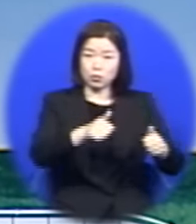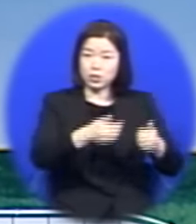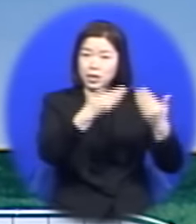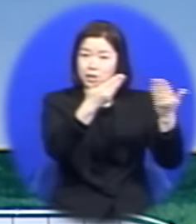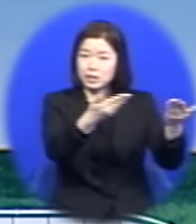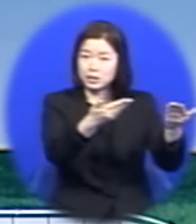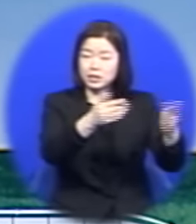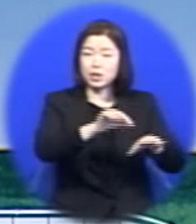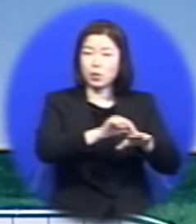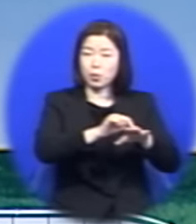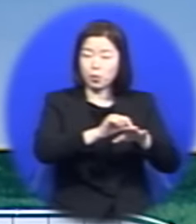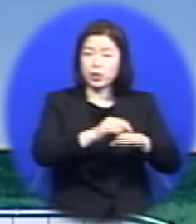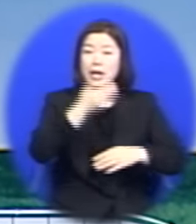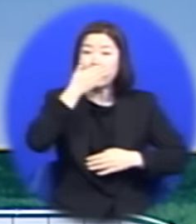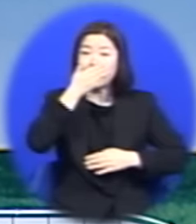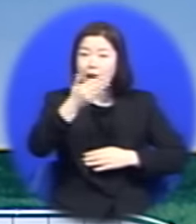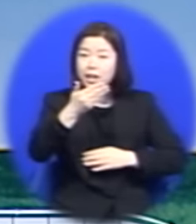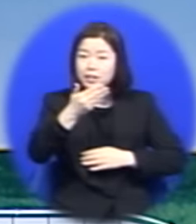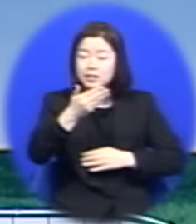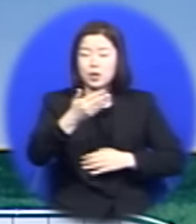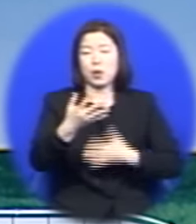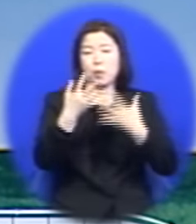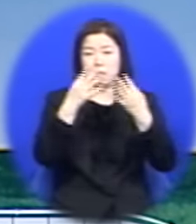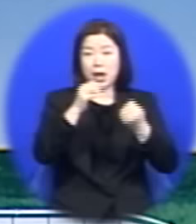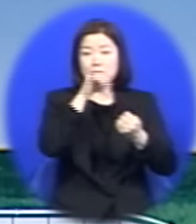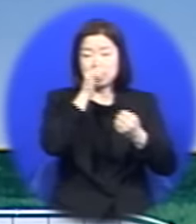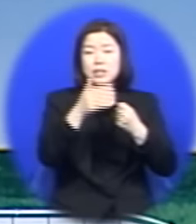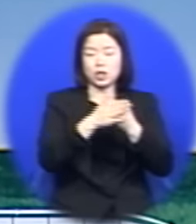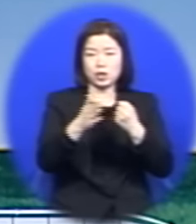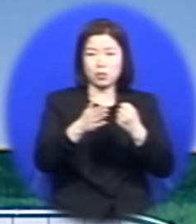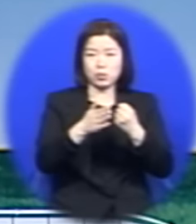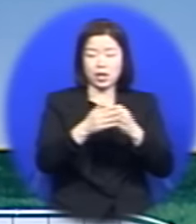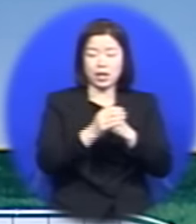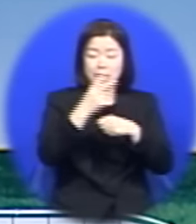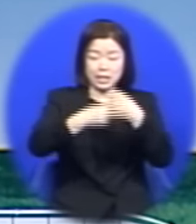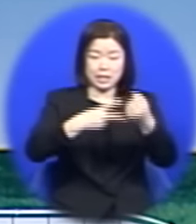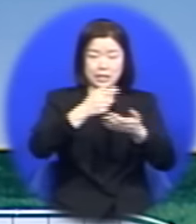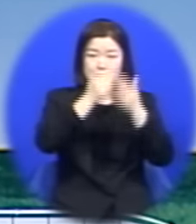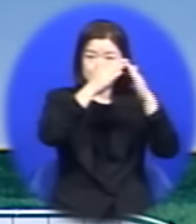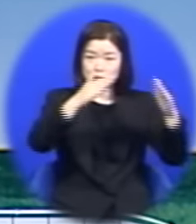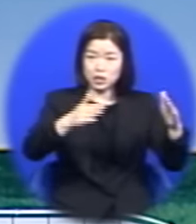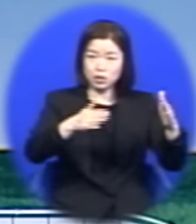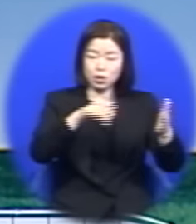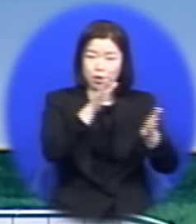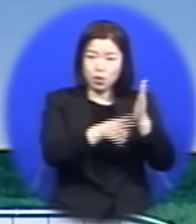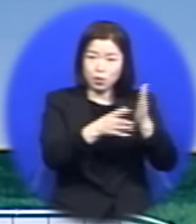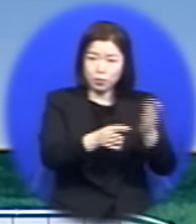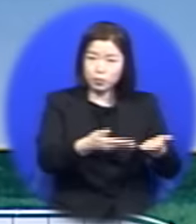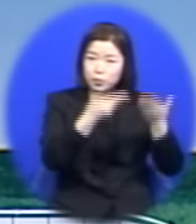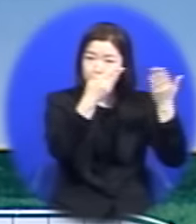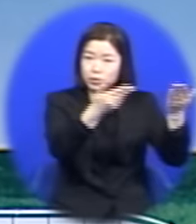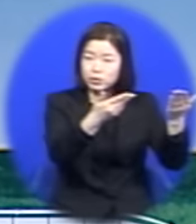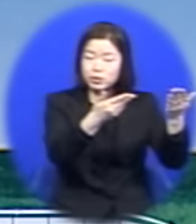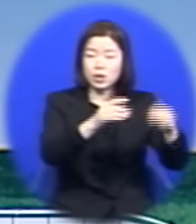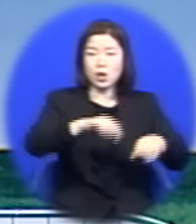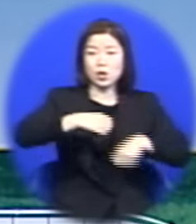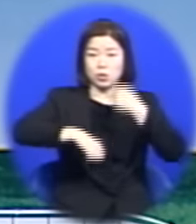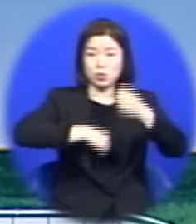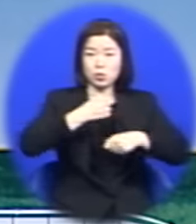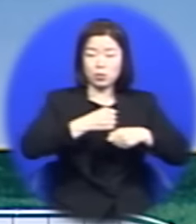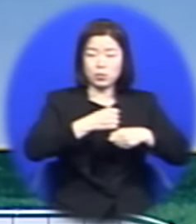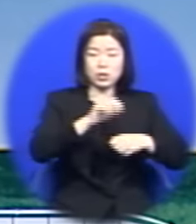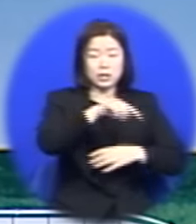고기일 가능성이 컸기 때문에 당시에 신전에 제물로 바친 이 동물들이 그